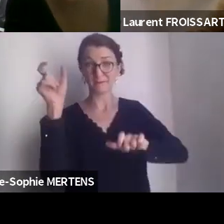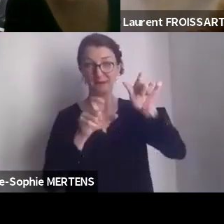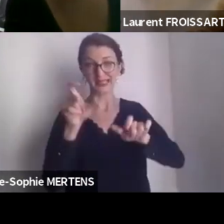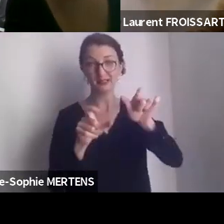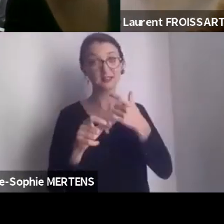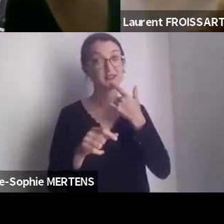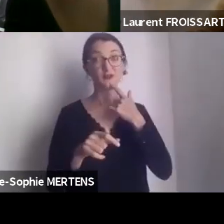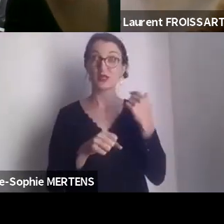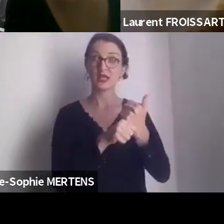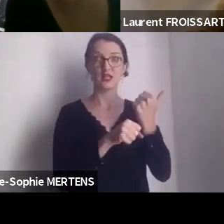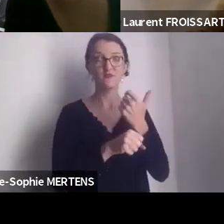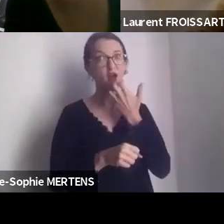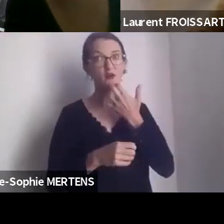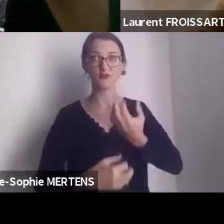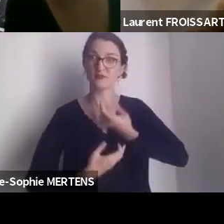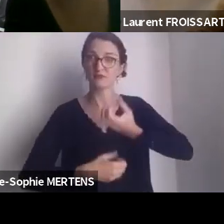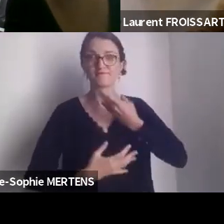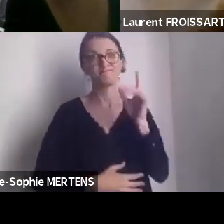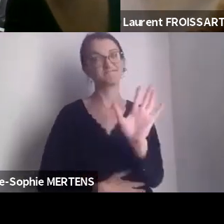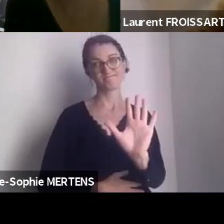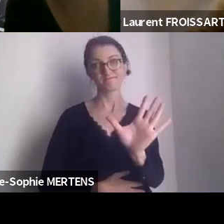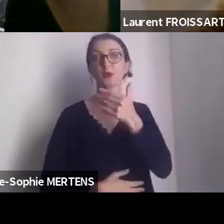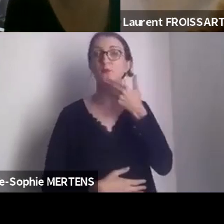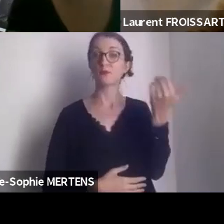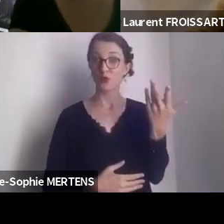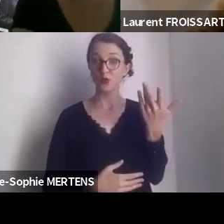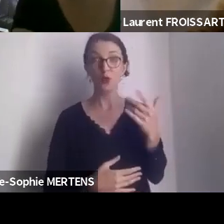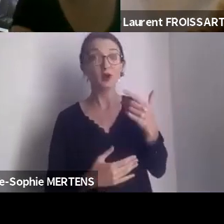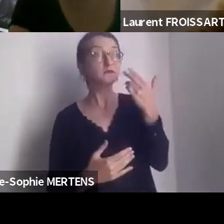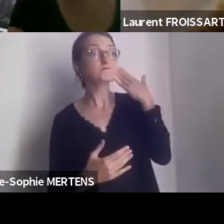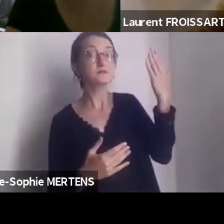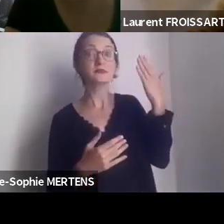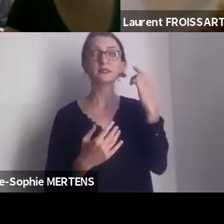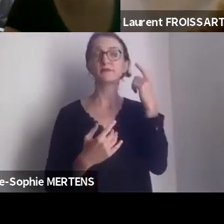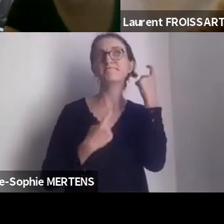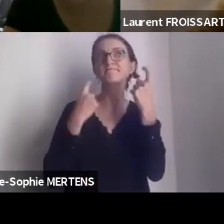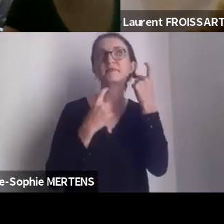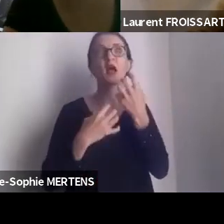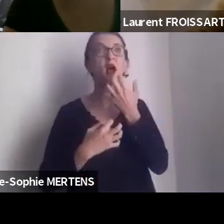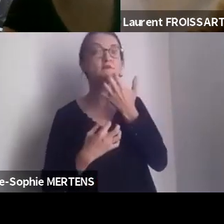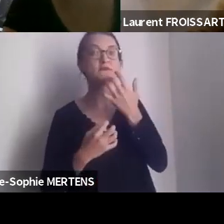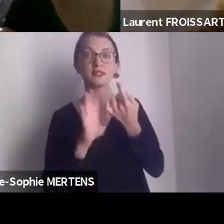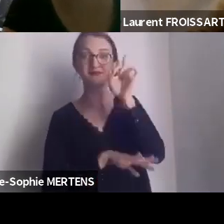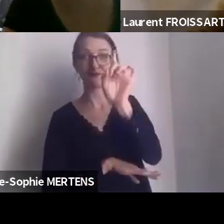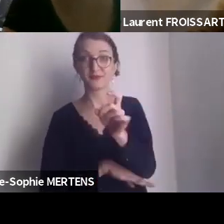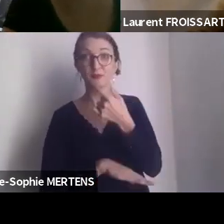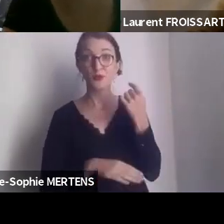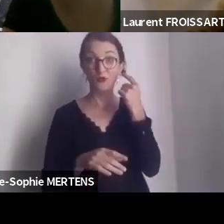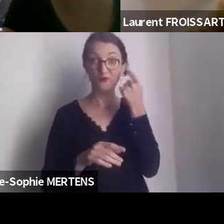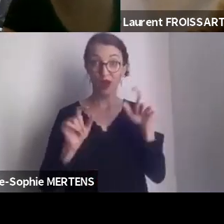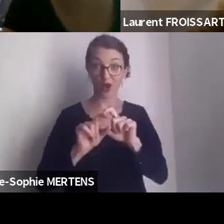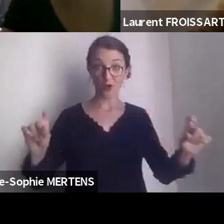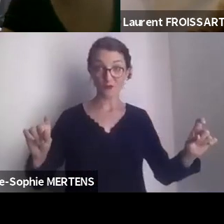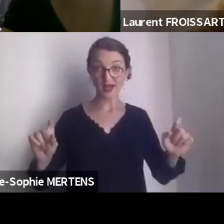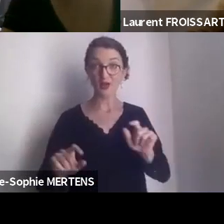de ce webinaire, de nous poser vos questions via l'onglet questions-réponses, donc QR, que vous avez en bas de